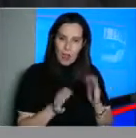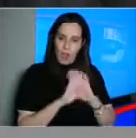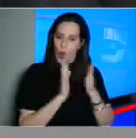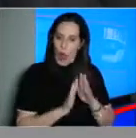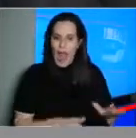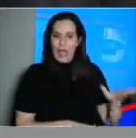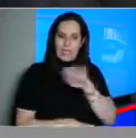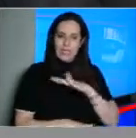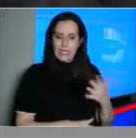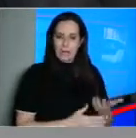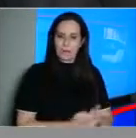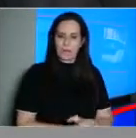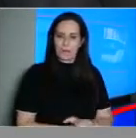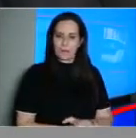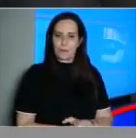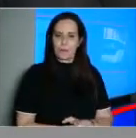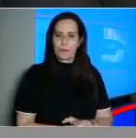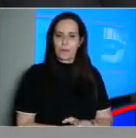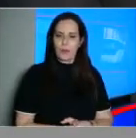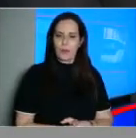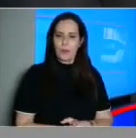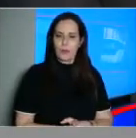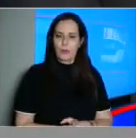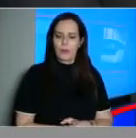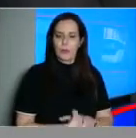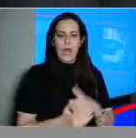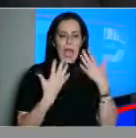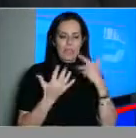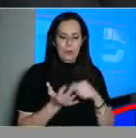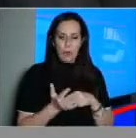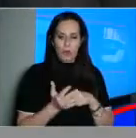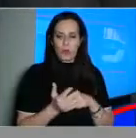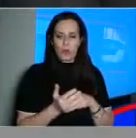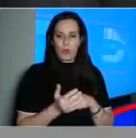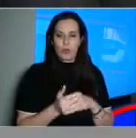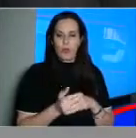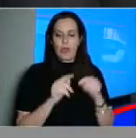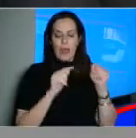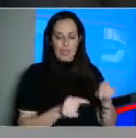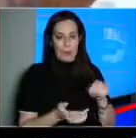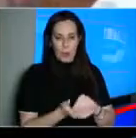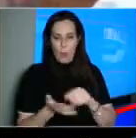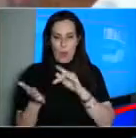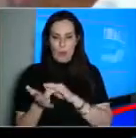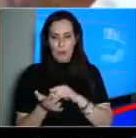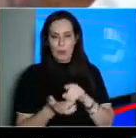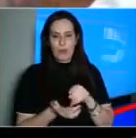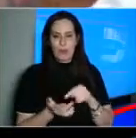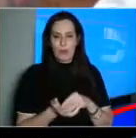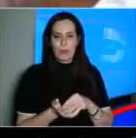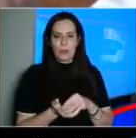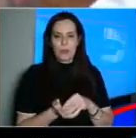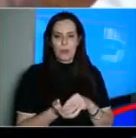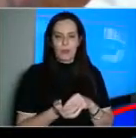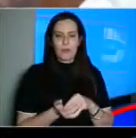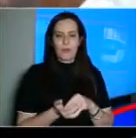הארץ. אוקיי, אז קודם כל הסיפור הזה של להגיע מנקודה A לנקודה B, קוראים לזה Mass Mobility